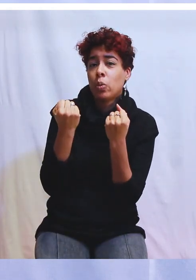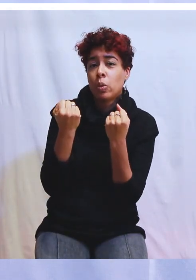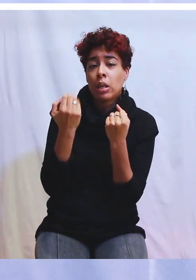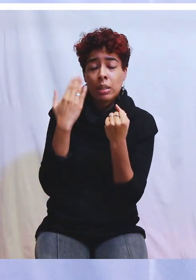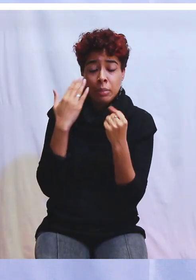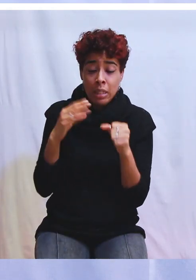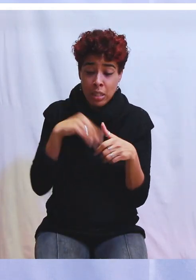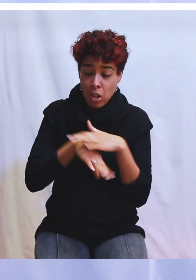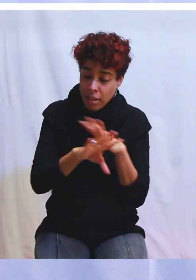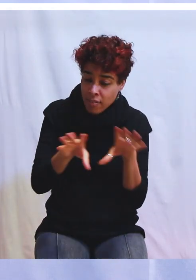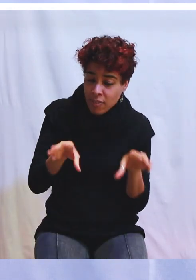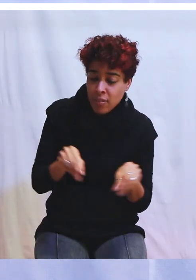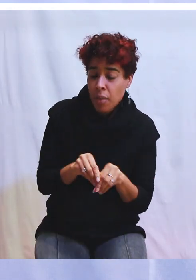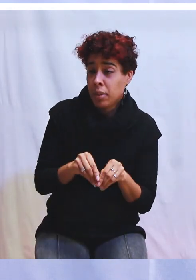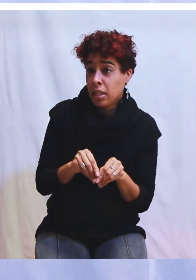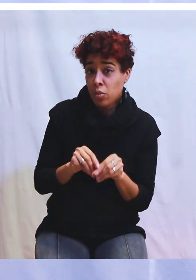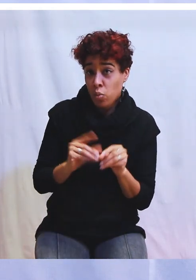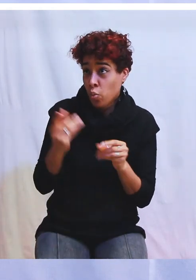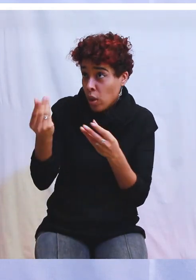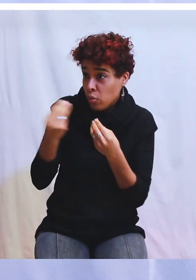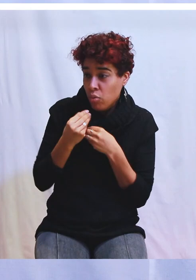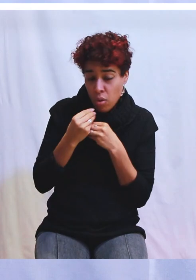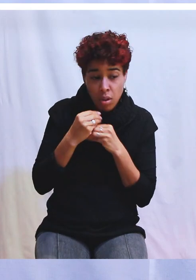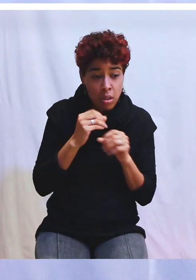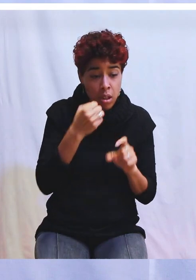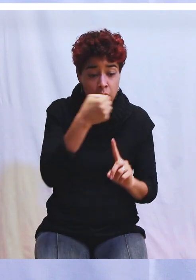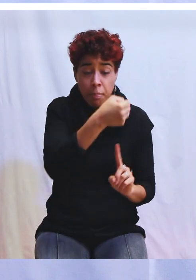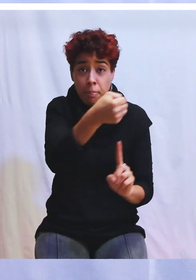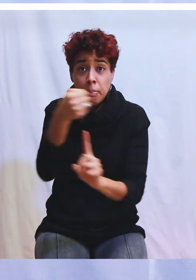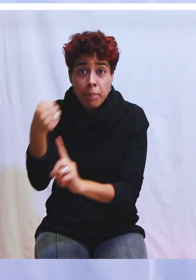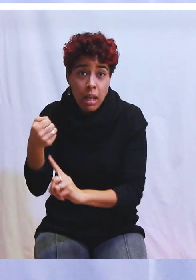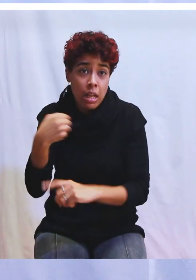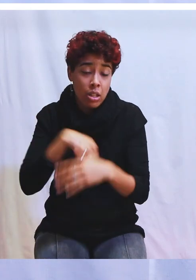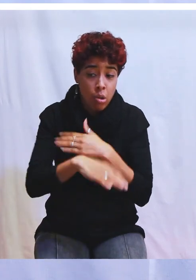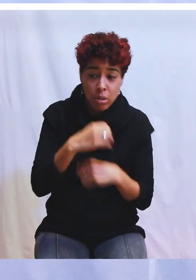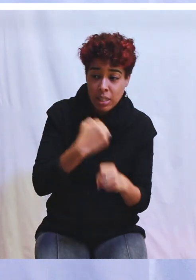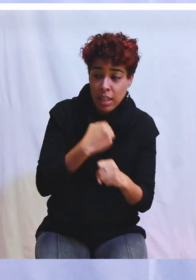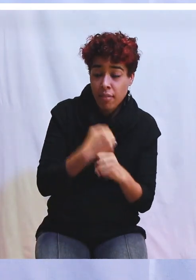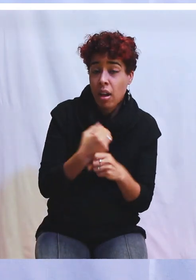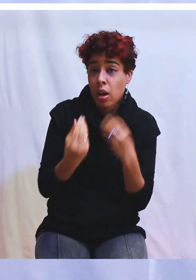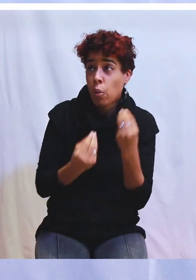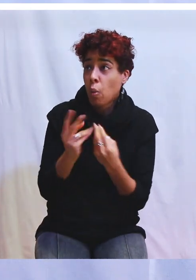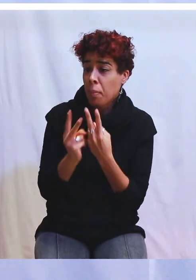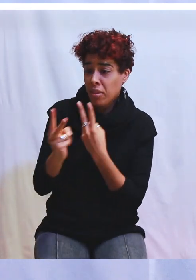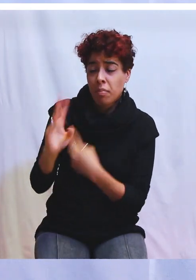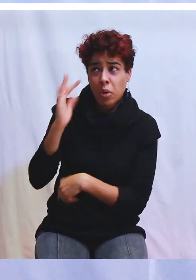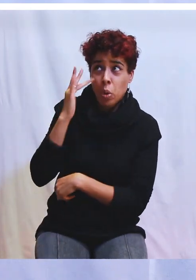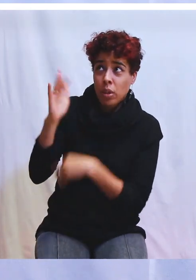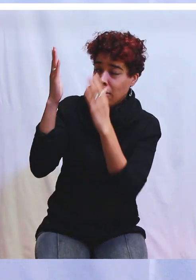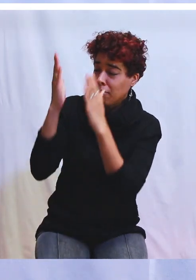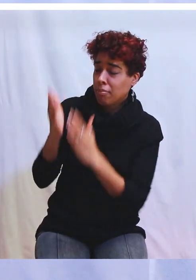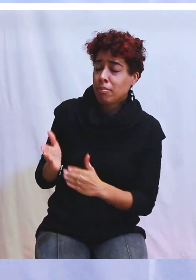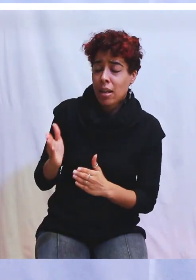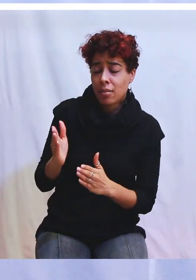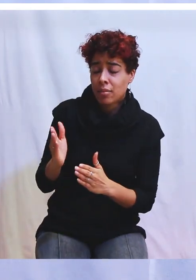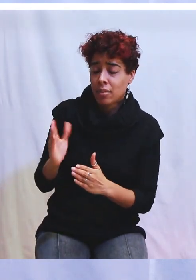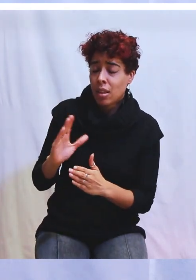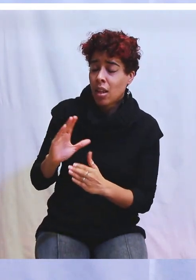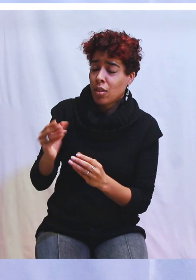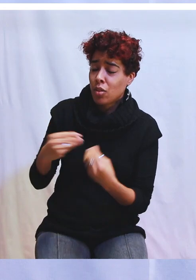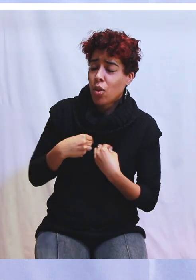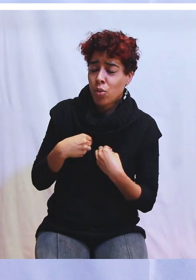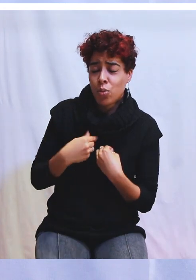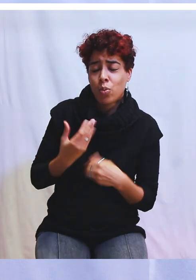soit dans nos familles, là où tu nous as placés, Seigneur, dans le travail, avec notre prochain qui peut-être ne te connaît pas, Seigneur. Donne-nous ce